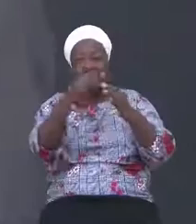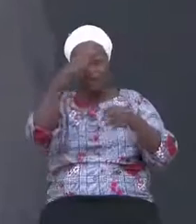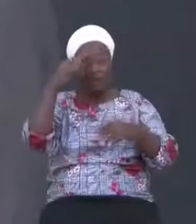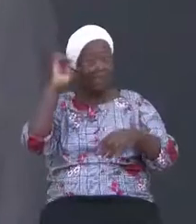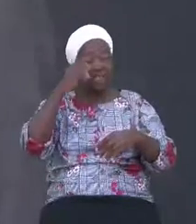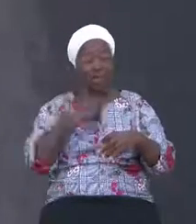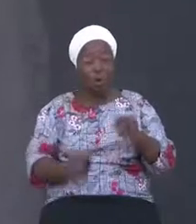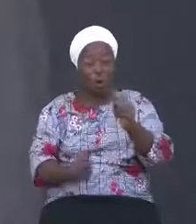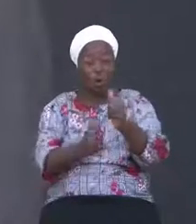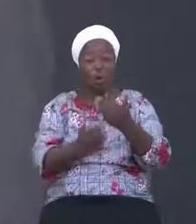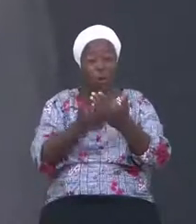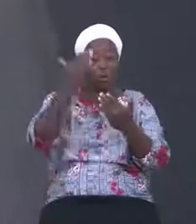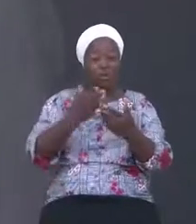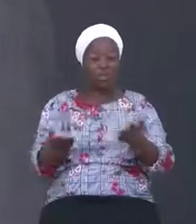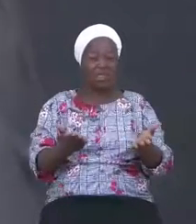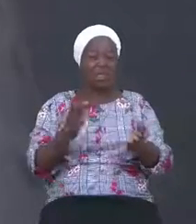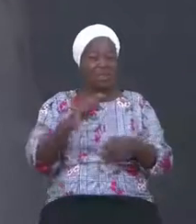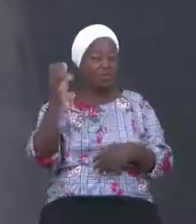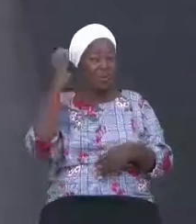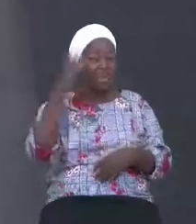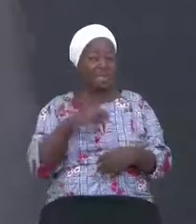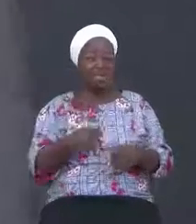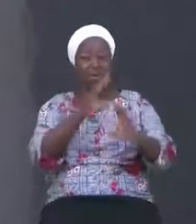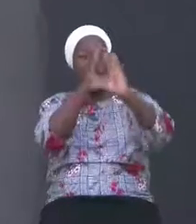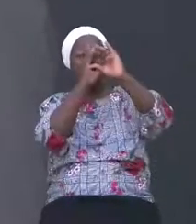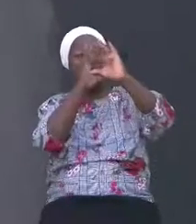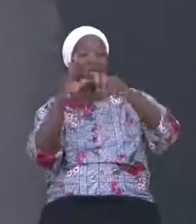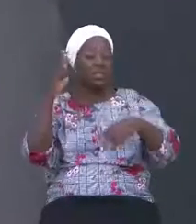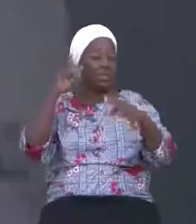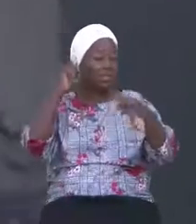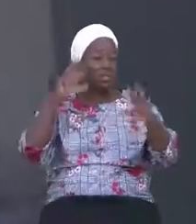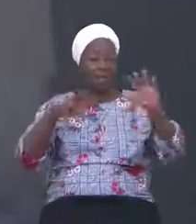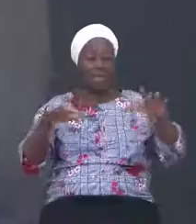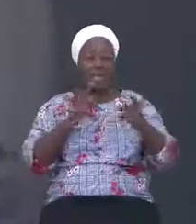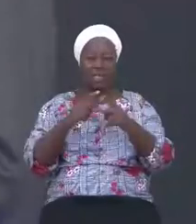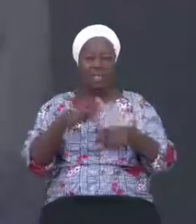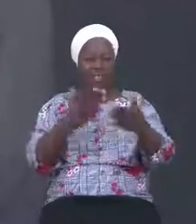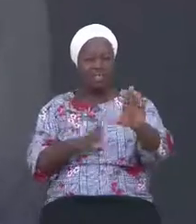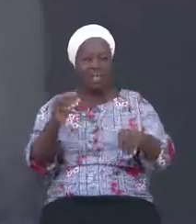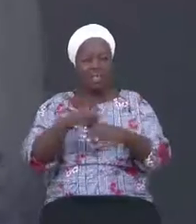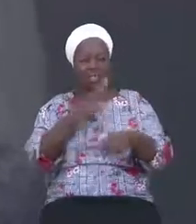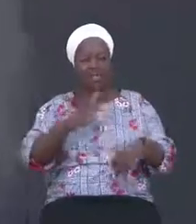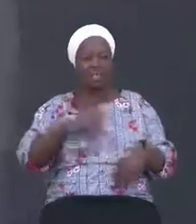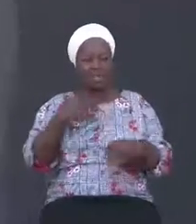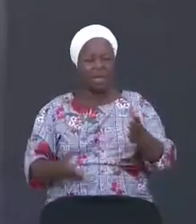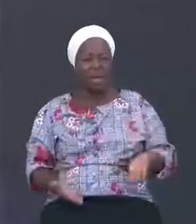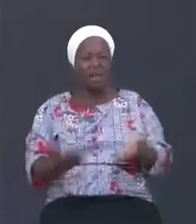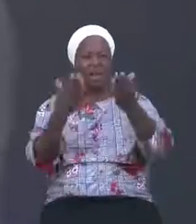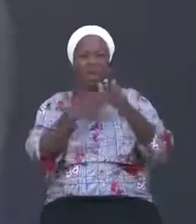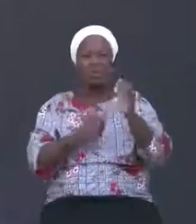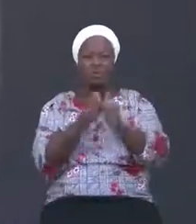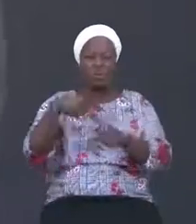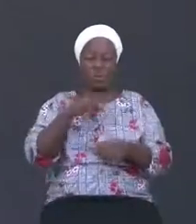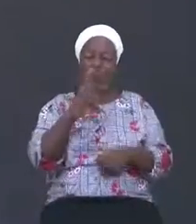vient. Tu entendras le son de la trompette et les morts en Christ ressusciteront. Et nous qui sommes vivants, nous serons tous